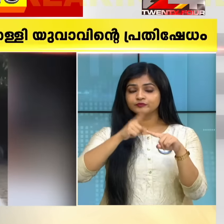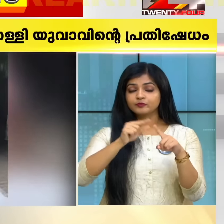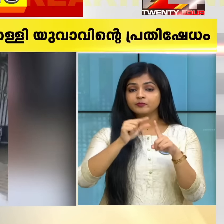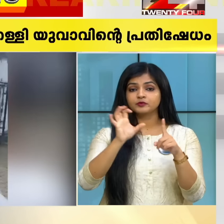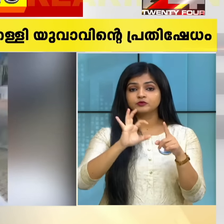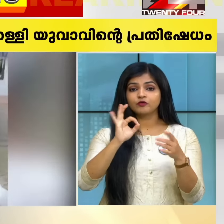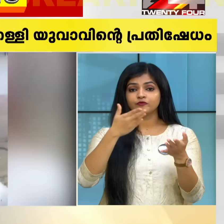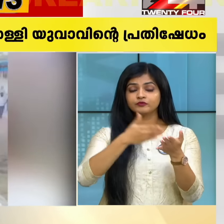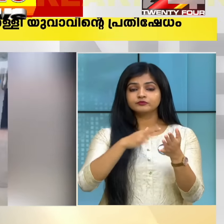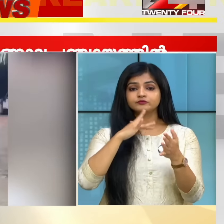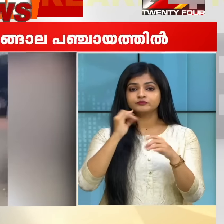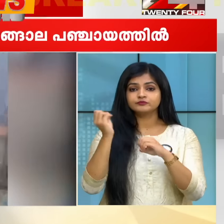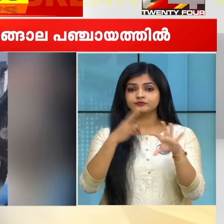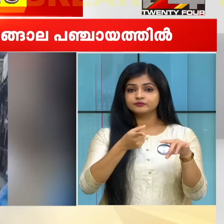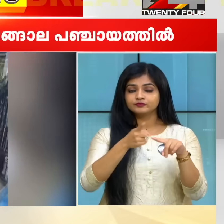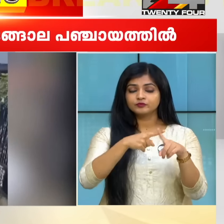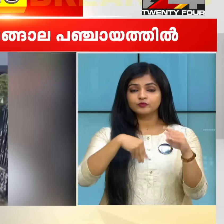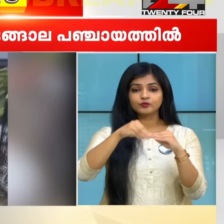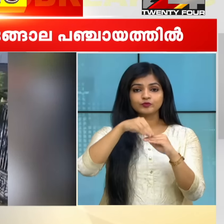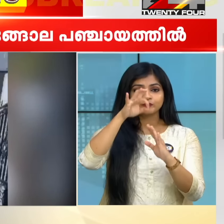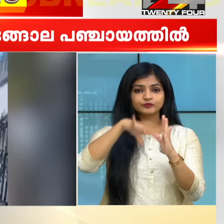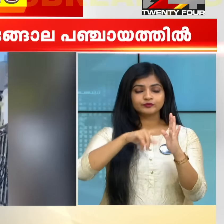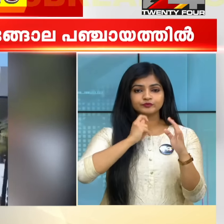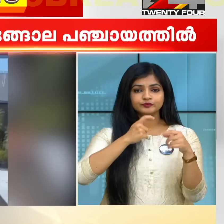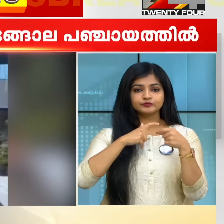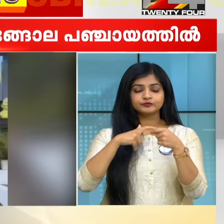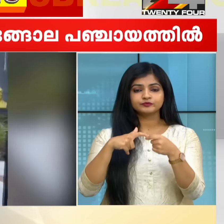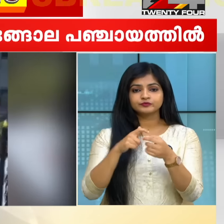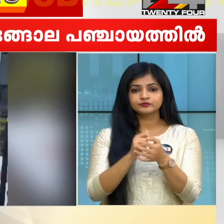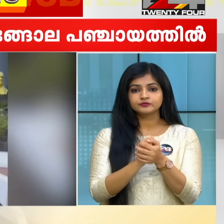ഓഫീസിലുണ്ടായത്. നിതിൻ അംബുജൻ വിവരങ്ങളുമായി ചേരുന്നുണ്ട്. നിതിൻ, വിവരങ്ങൾ എന്തൊക്കെയാണ്?